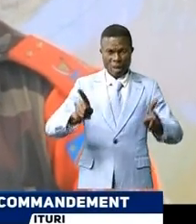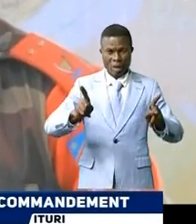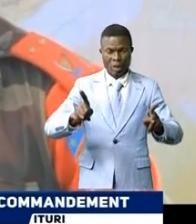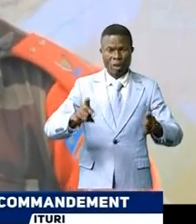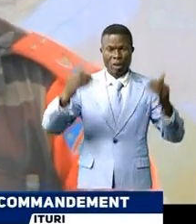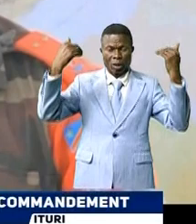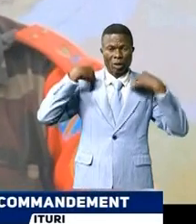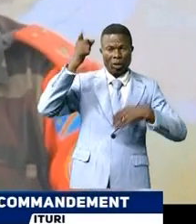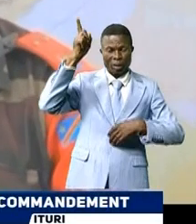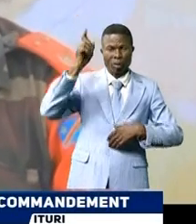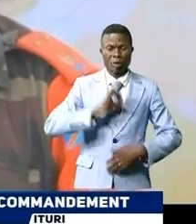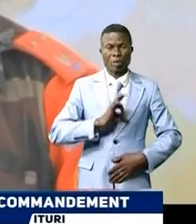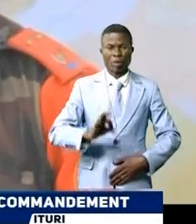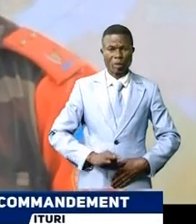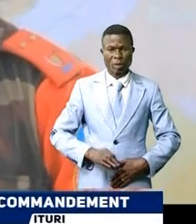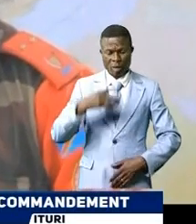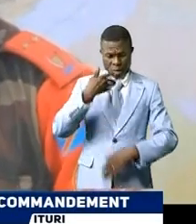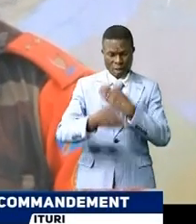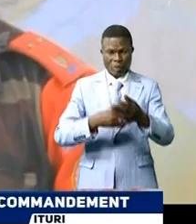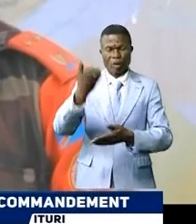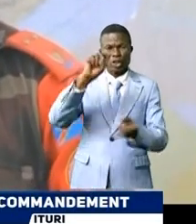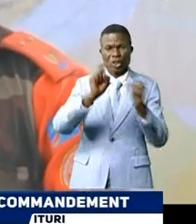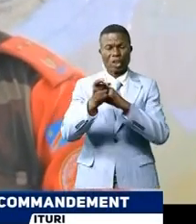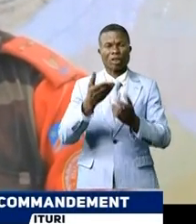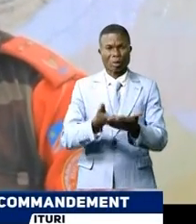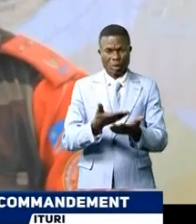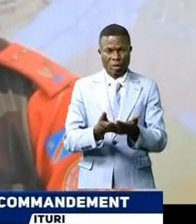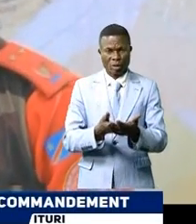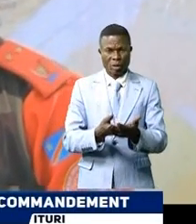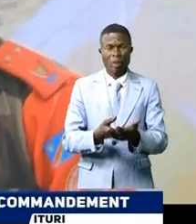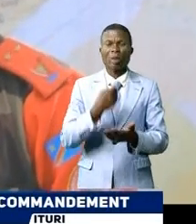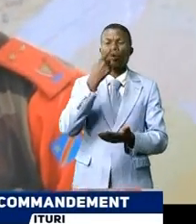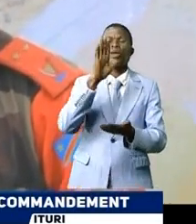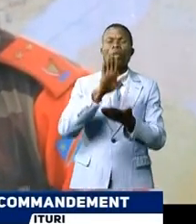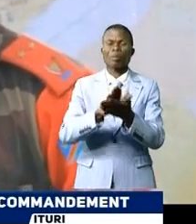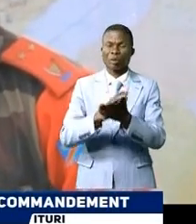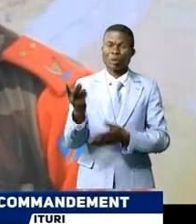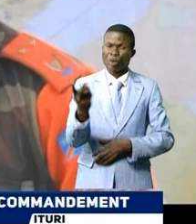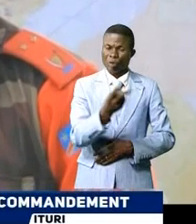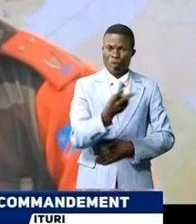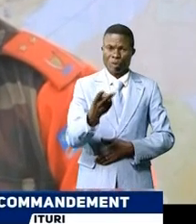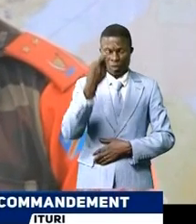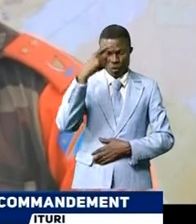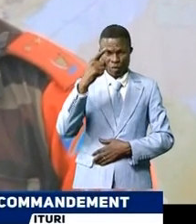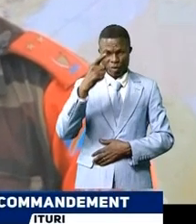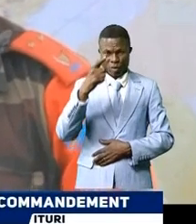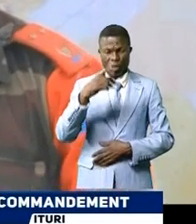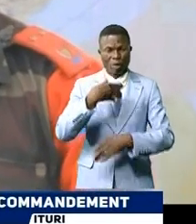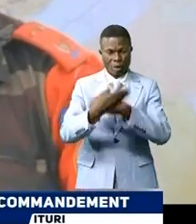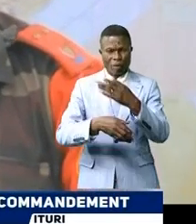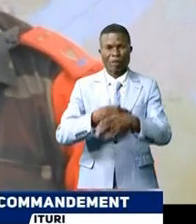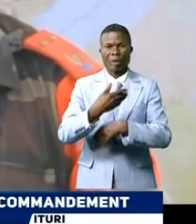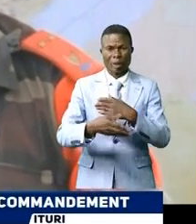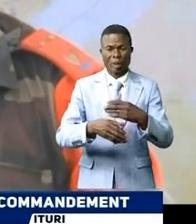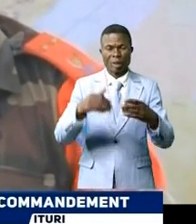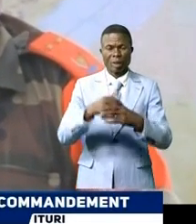commandant suprême pour opérer ces changements, je vous remercie vous tous pour avoir œuvré